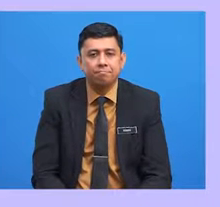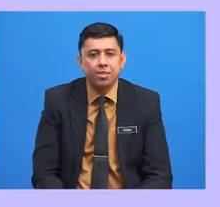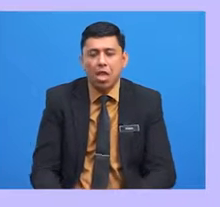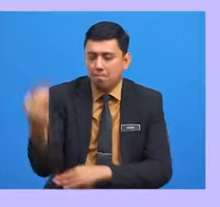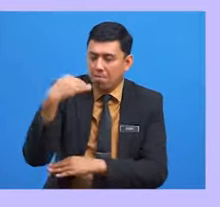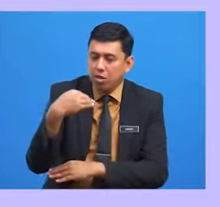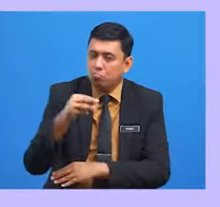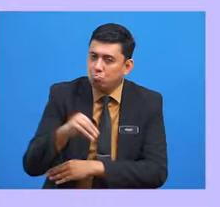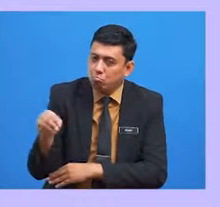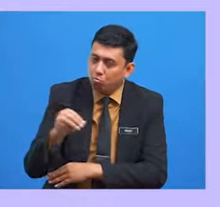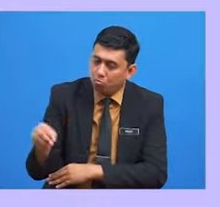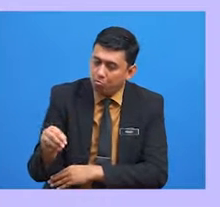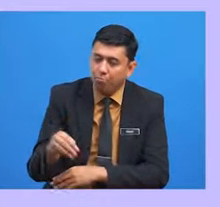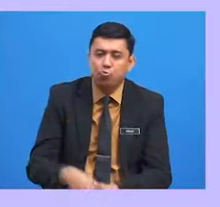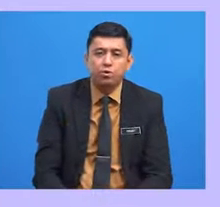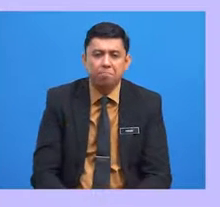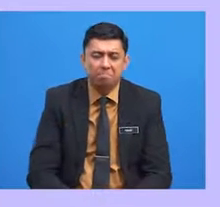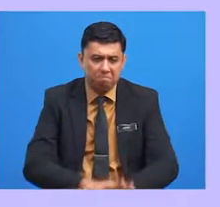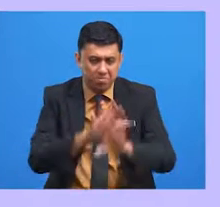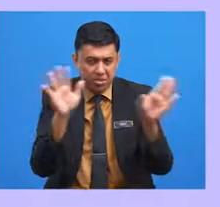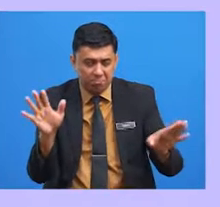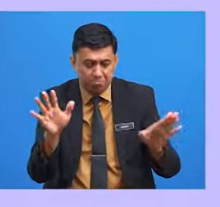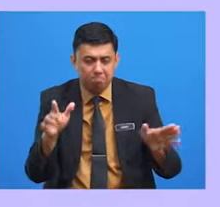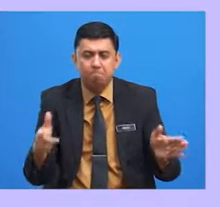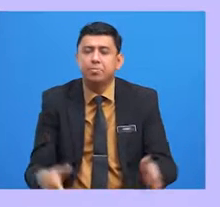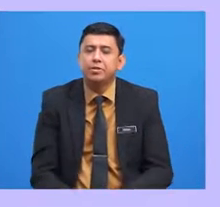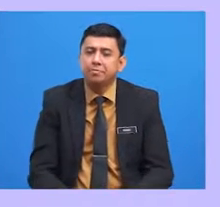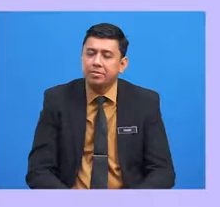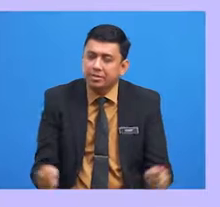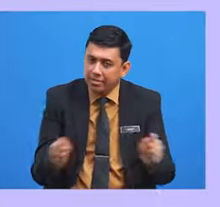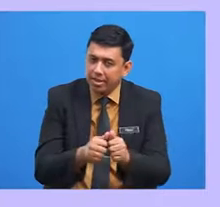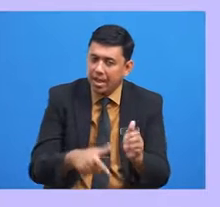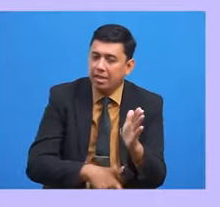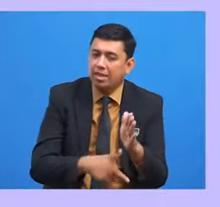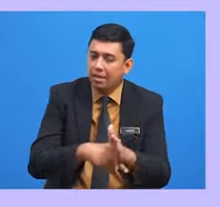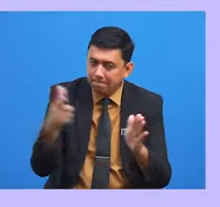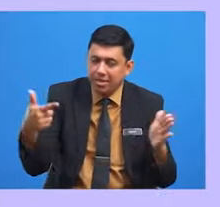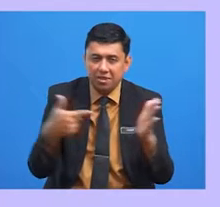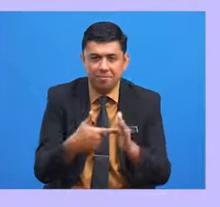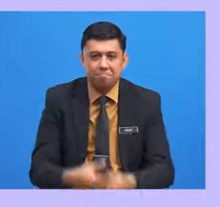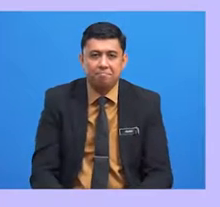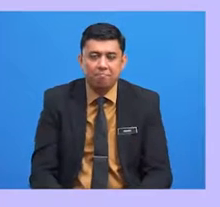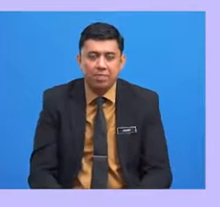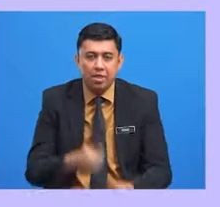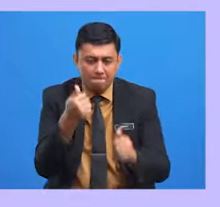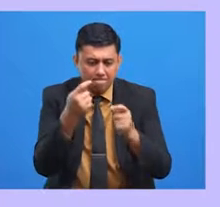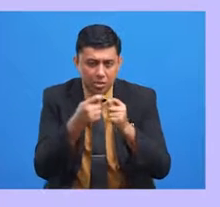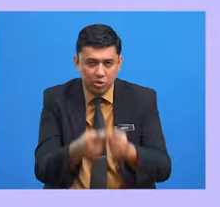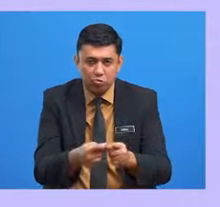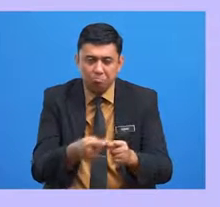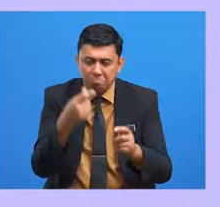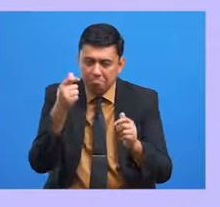Mari murid-murid, saya akan terangkan lebih terperinci setiap penentu keanjalan harga permintaan tersebut.